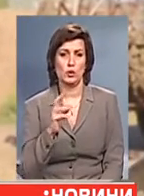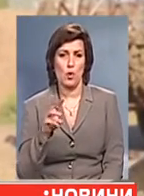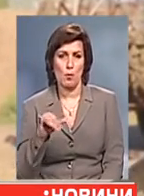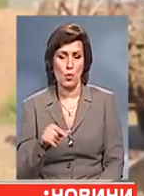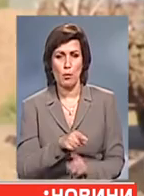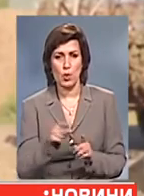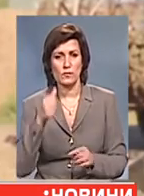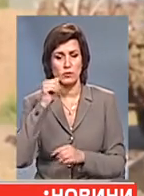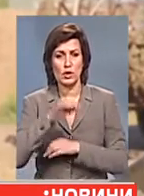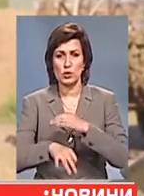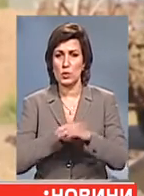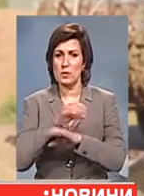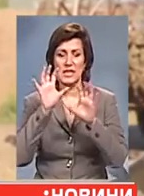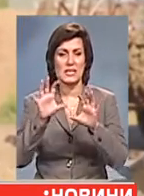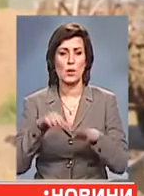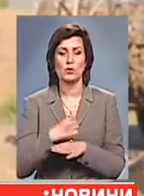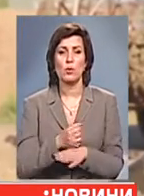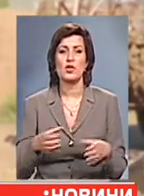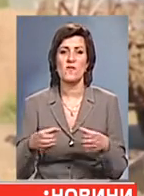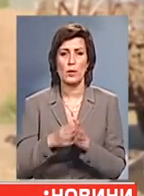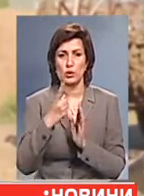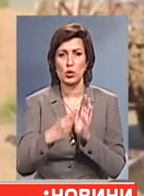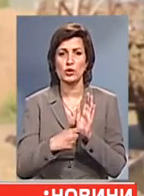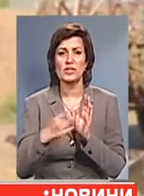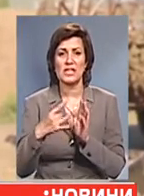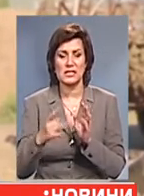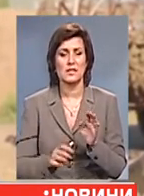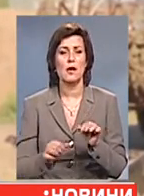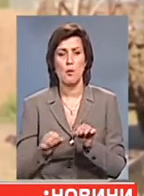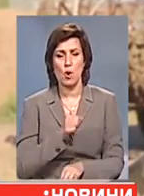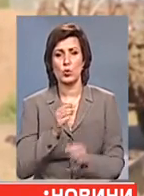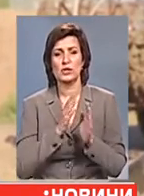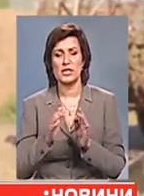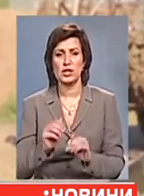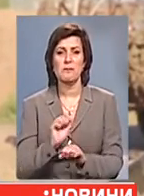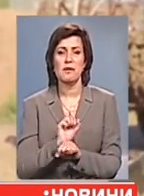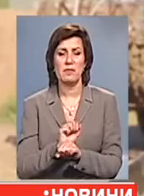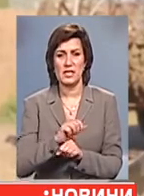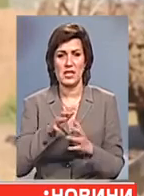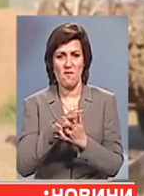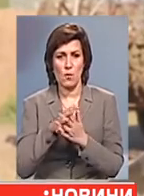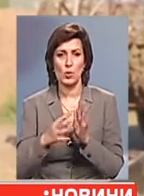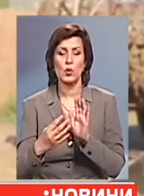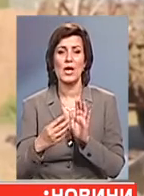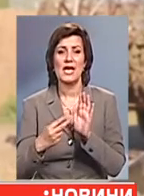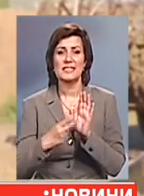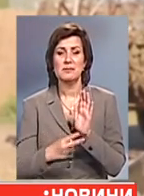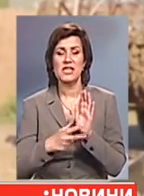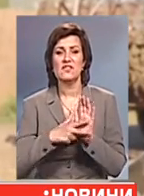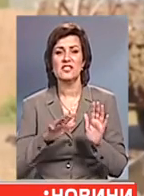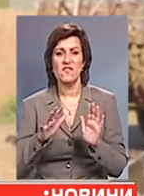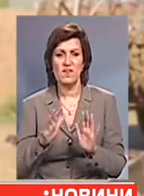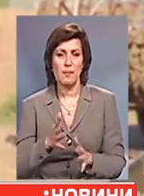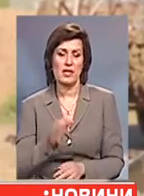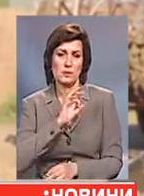протягом вчорашньої доби, незаконні збройні формування 106 разів порушили режим припинення вогню. З них 78 випадків застосуванням